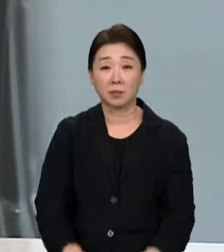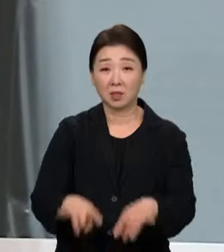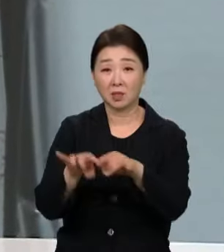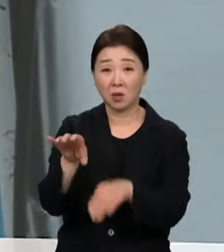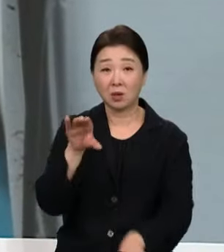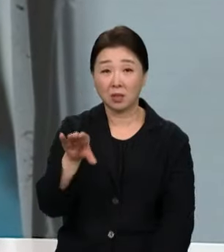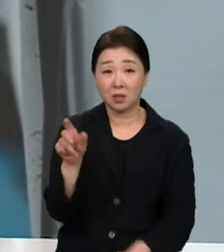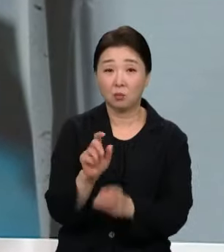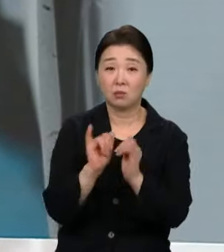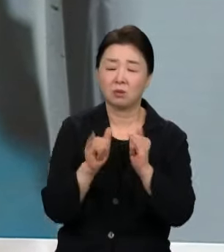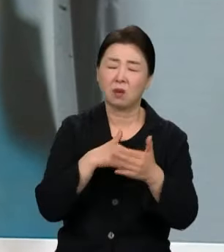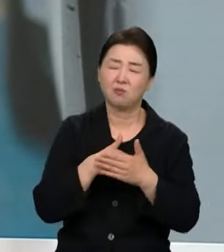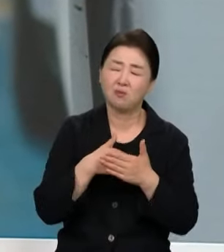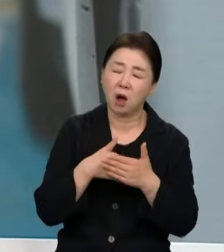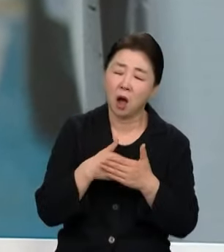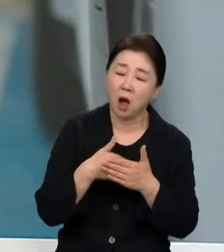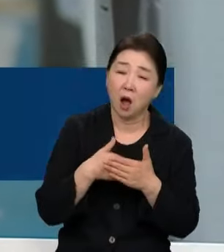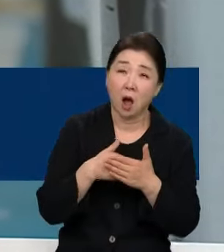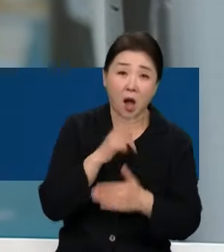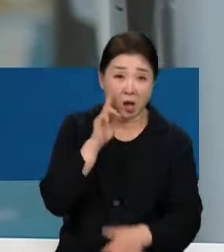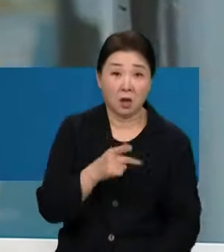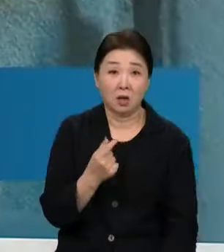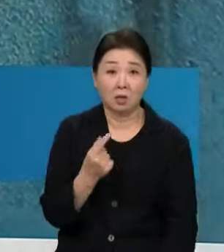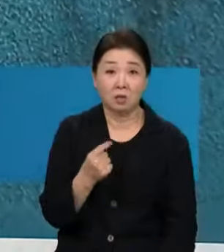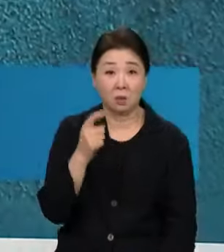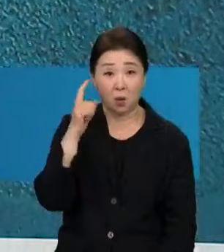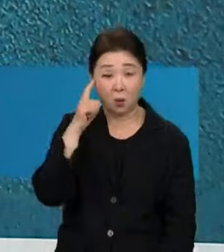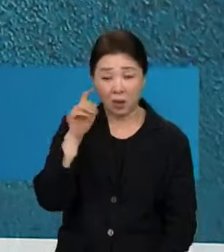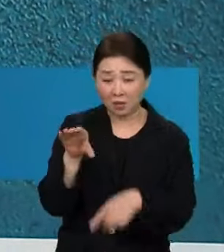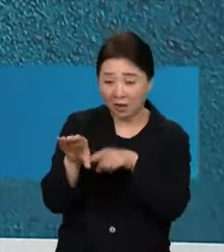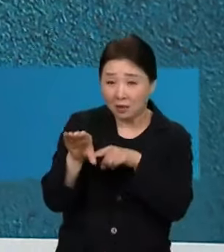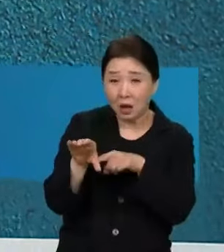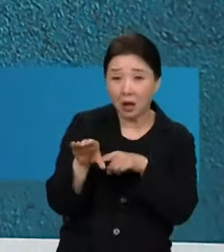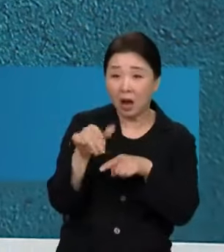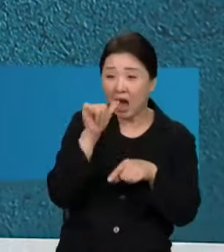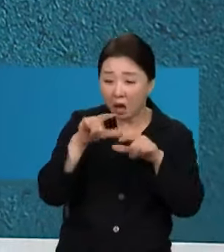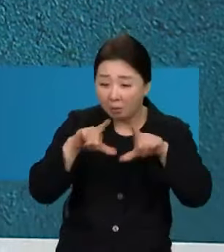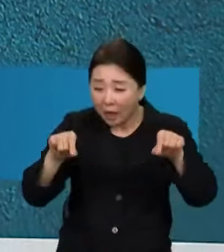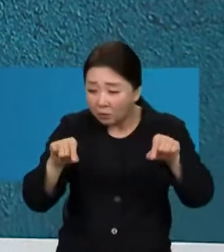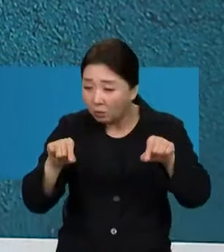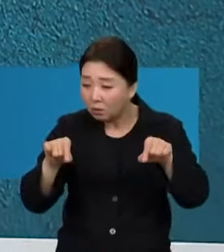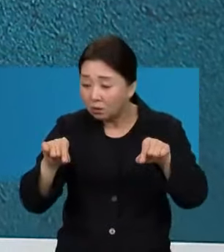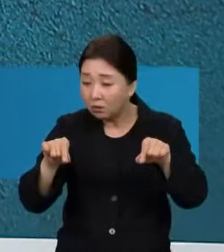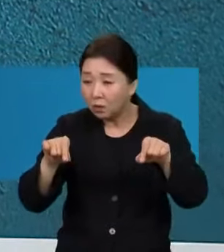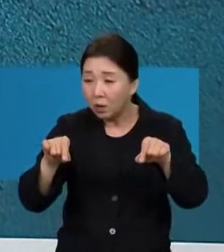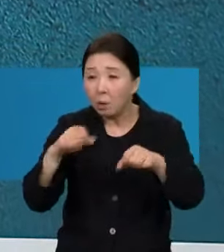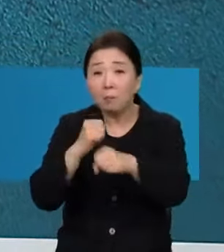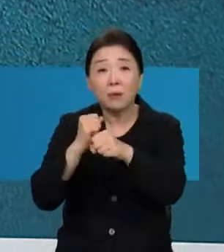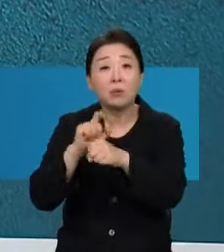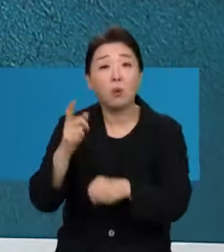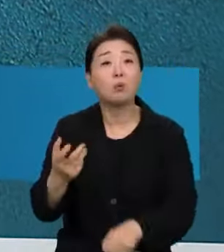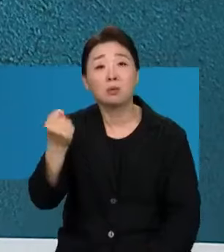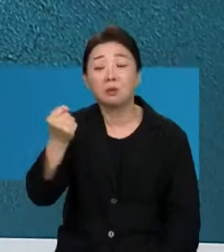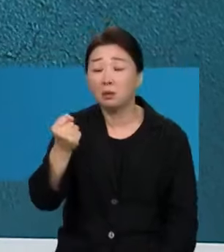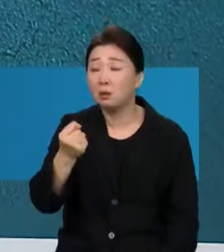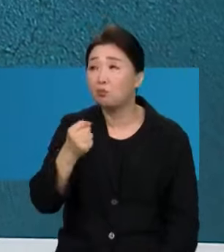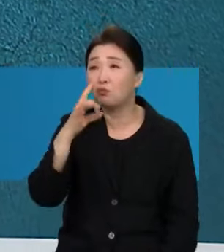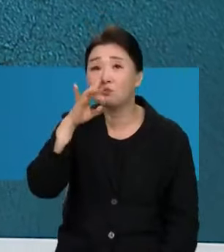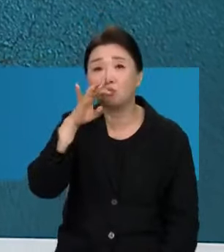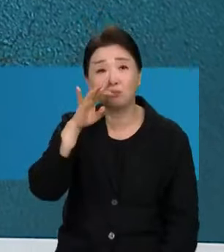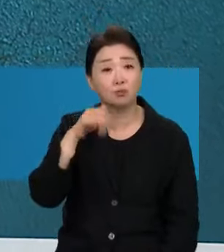전기차 운전자들 불안은 계속 커지고 있습니다. 특히 내 차에 들어간 배터리가 어디 건지 알고 싶다는 운전자가 급격히 늘고